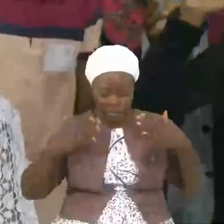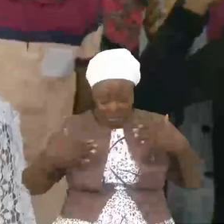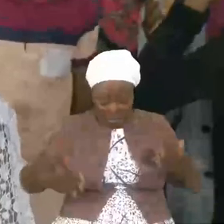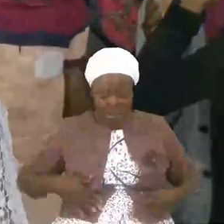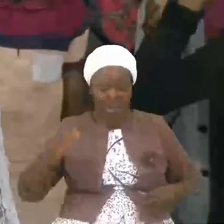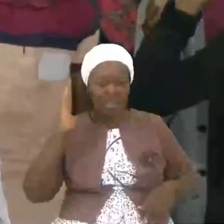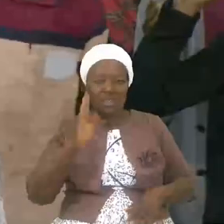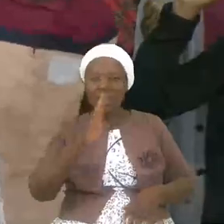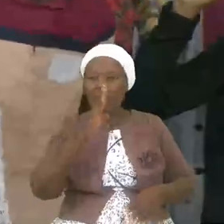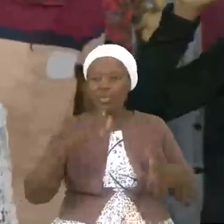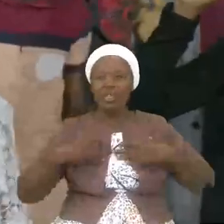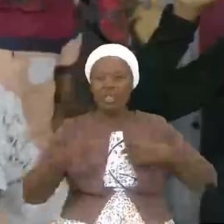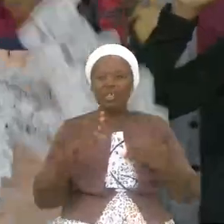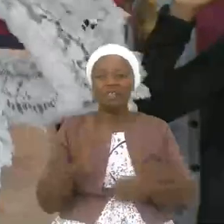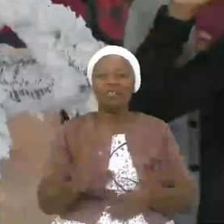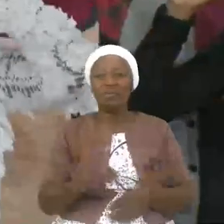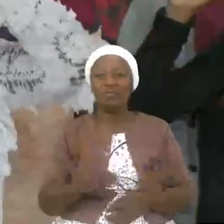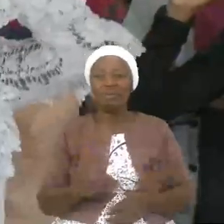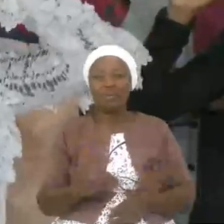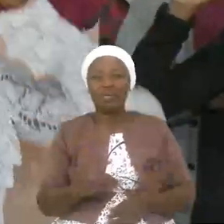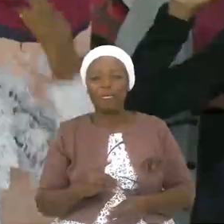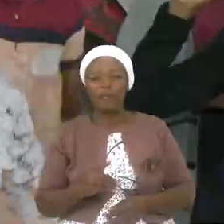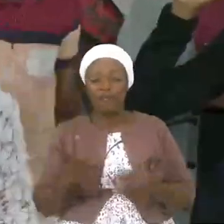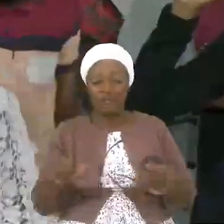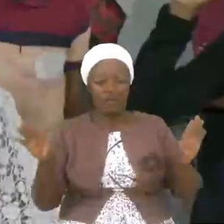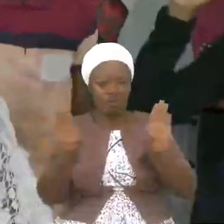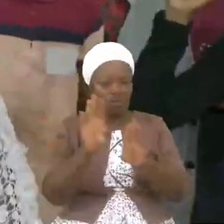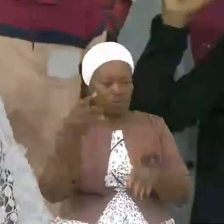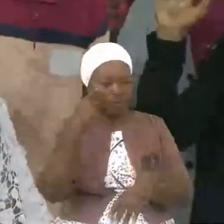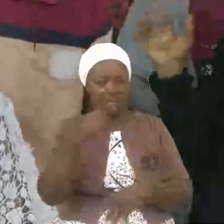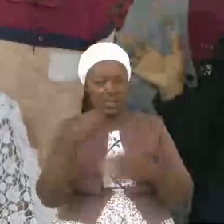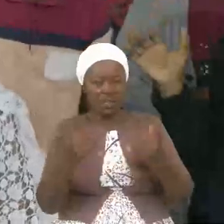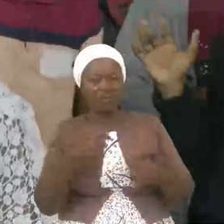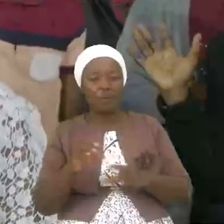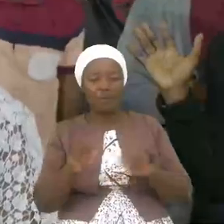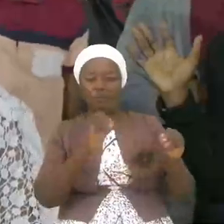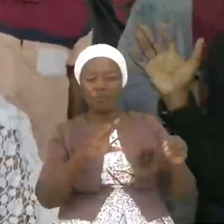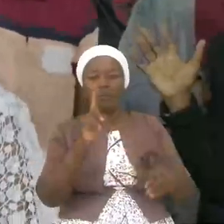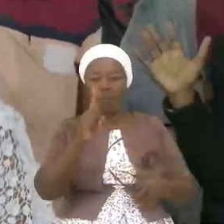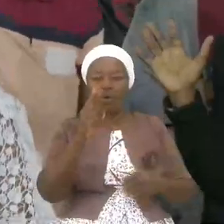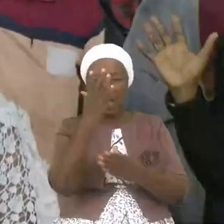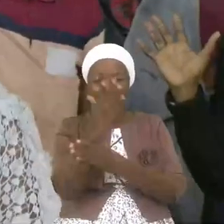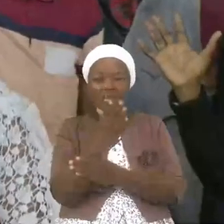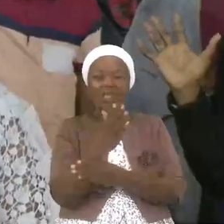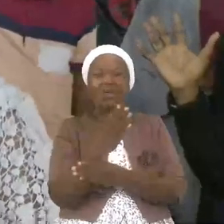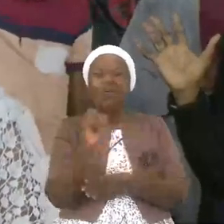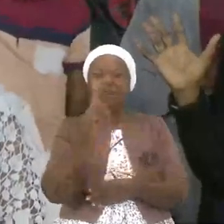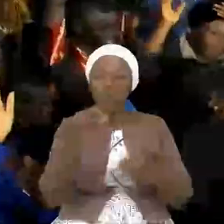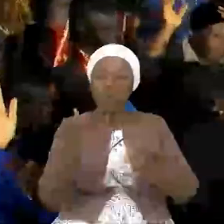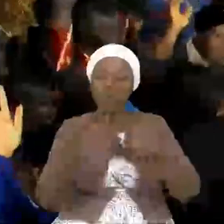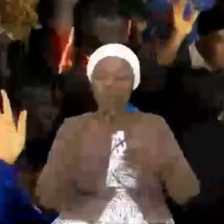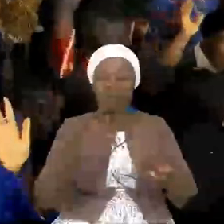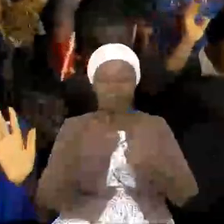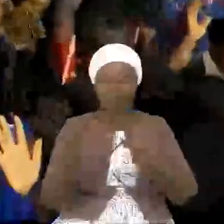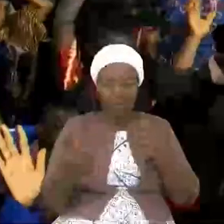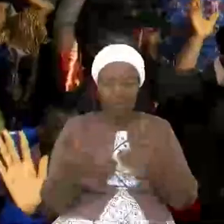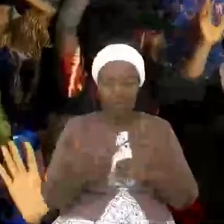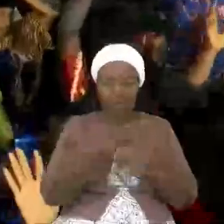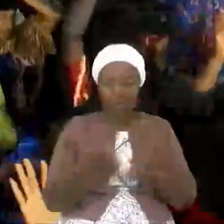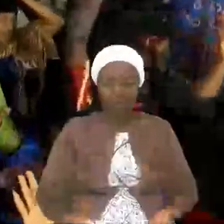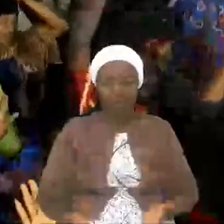corps sera guéri. Alors ferme les yeux maintenant et mets une main là où tu as le défi.